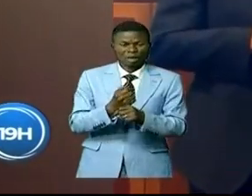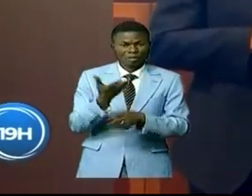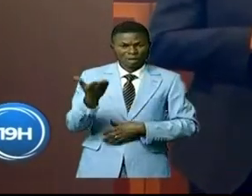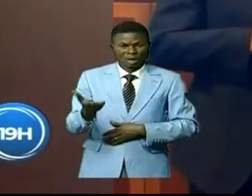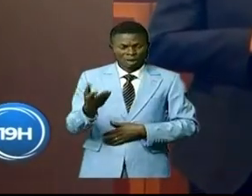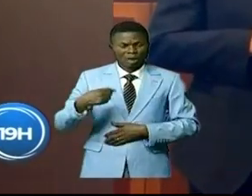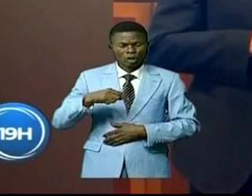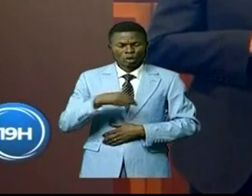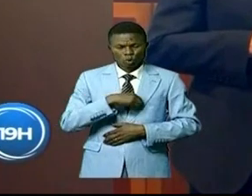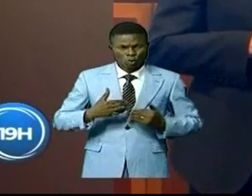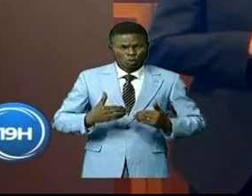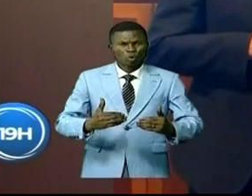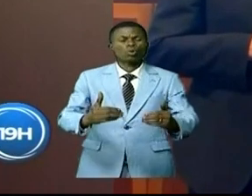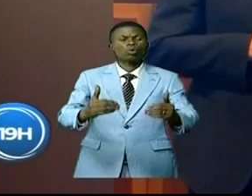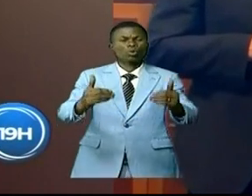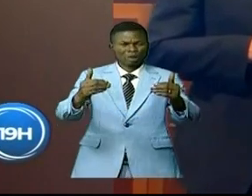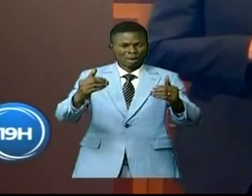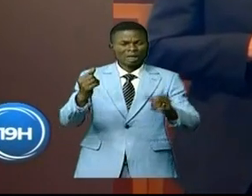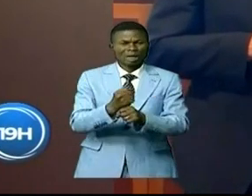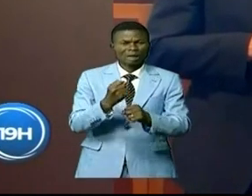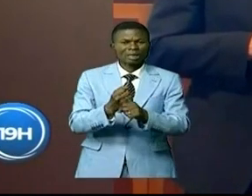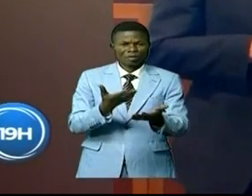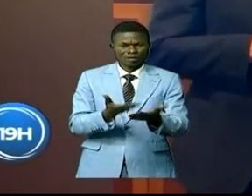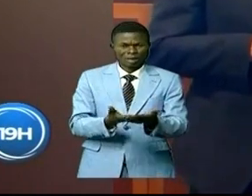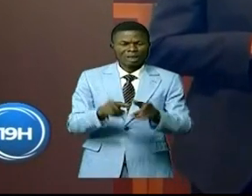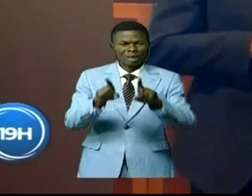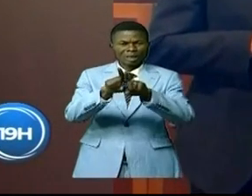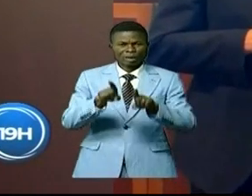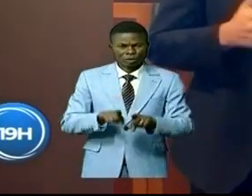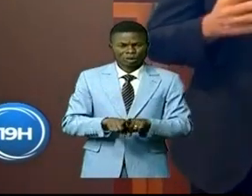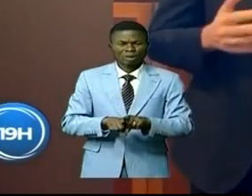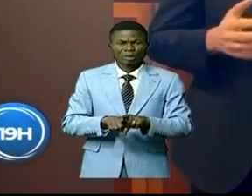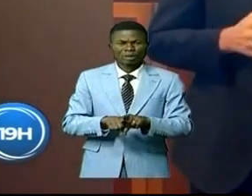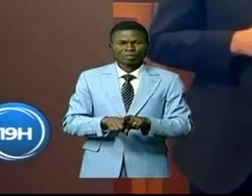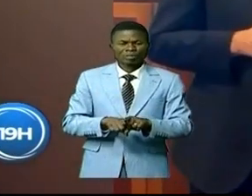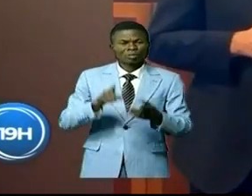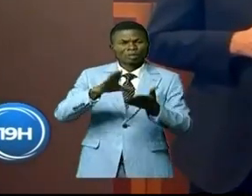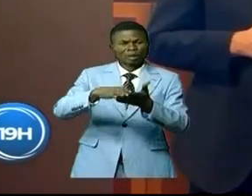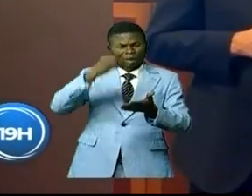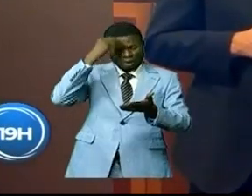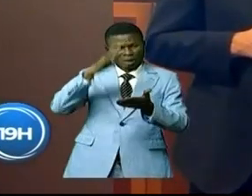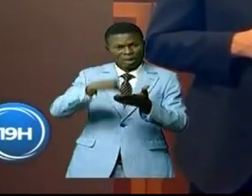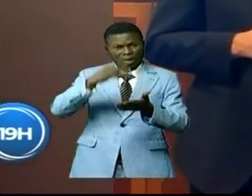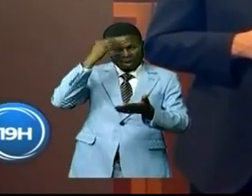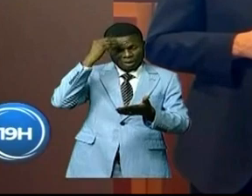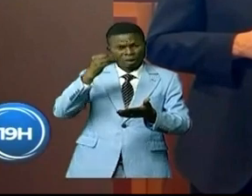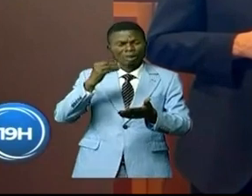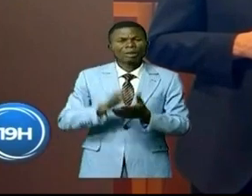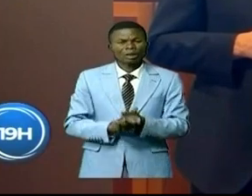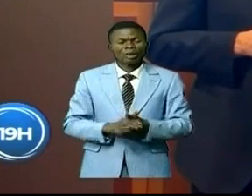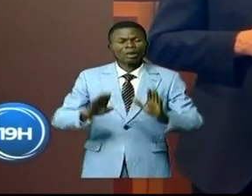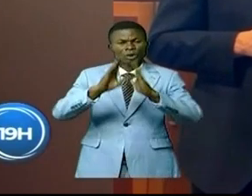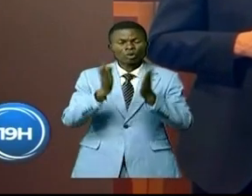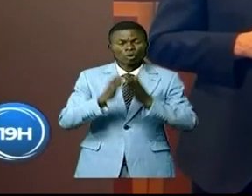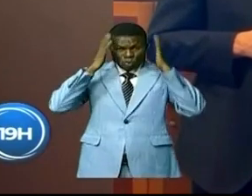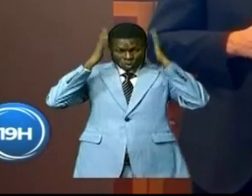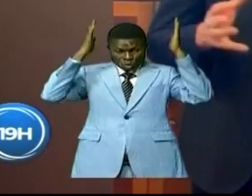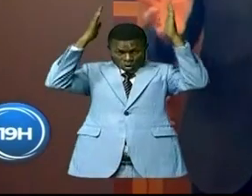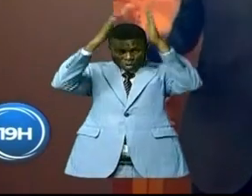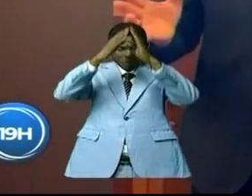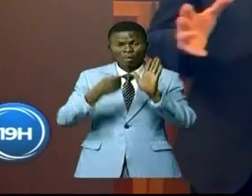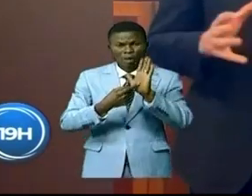encore continuer et apprendre aussi de ce que le pape nous montre,